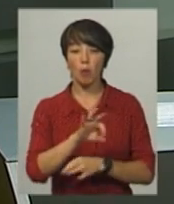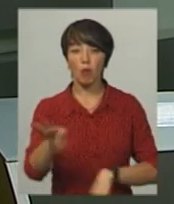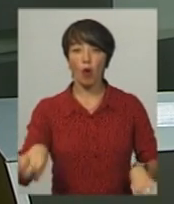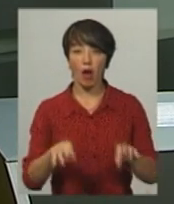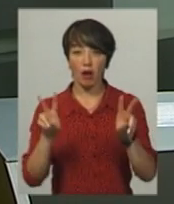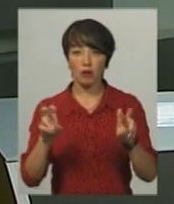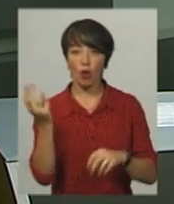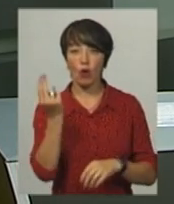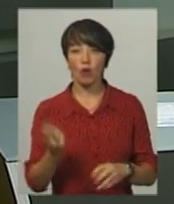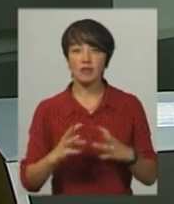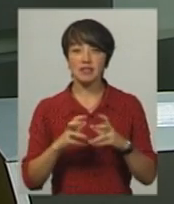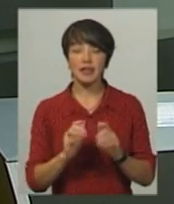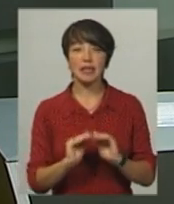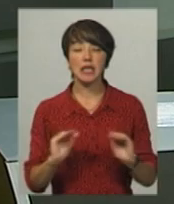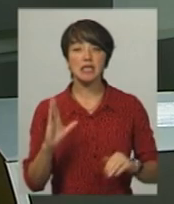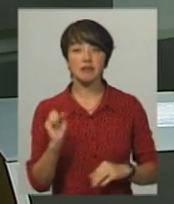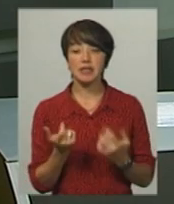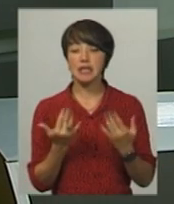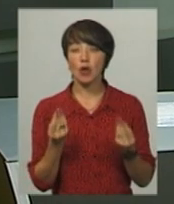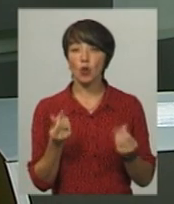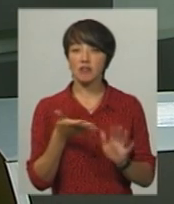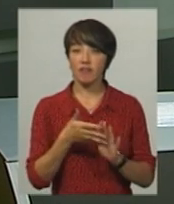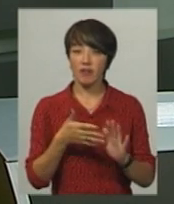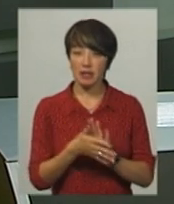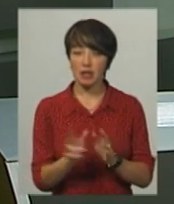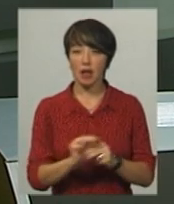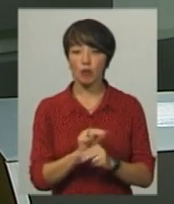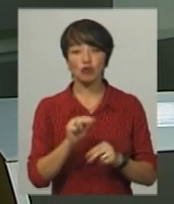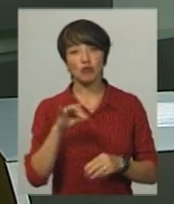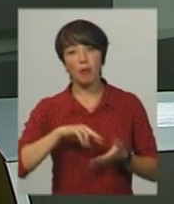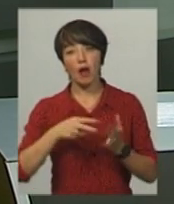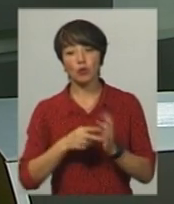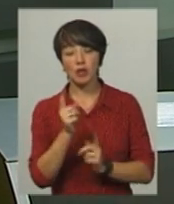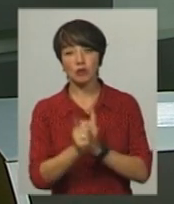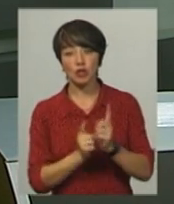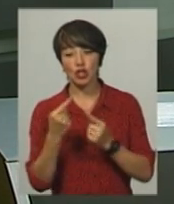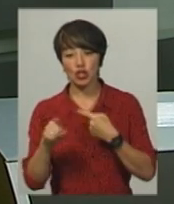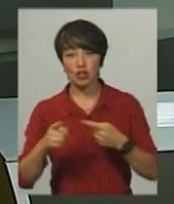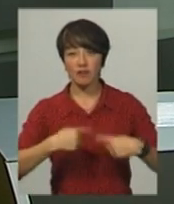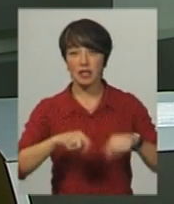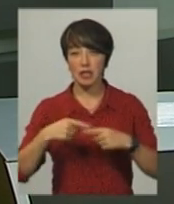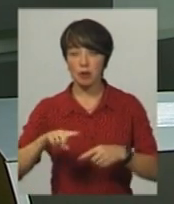проєкту «Кольоровий світ дитинства». Скільки грошей витратили на ремонт та чи планують реконструювати інші